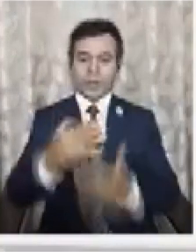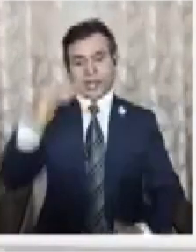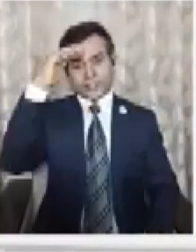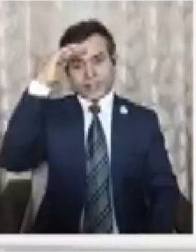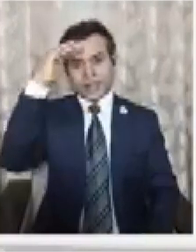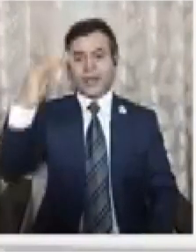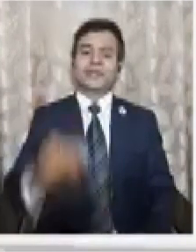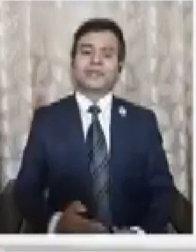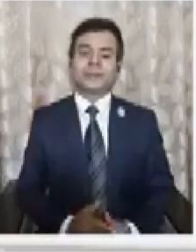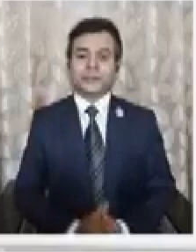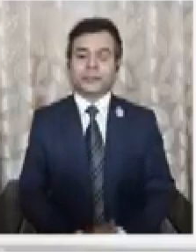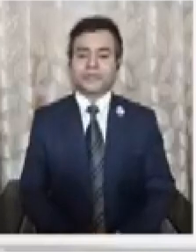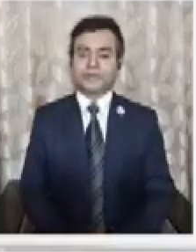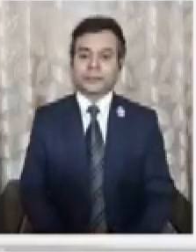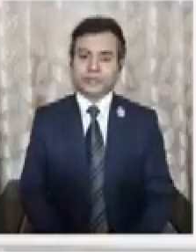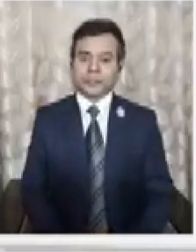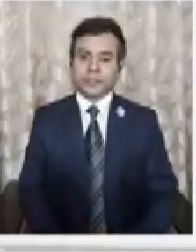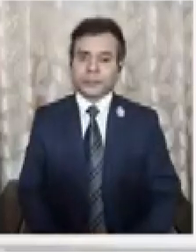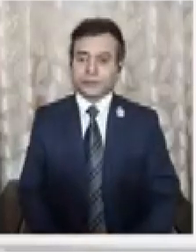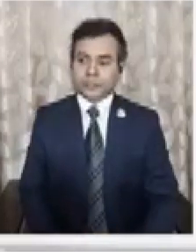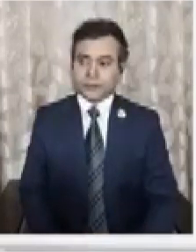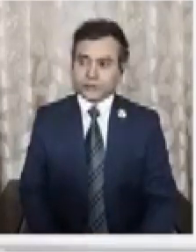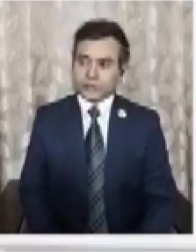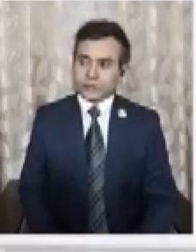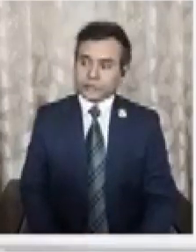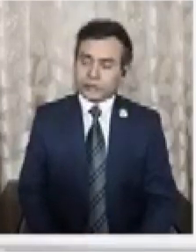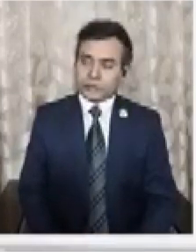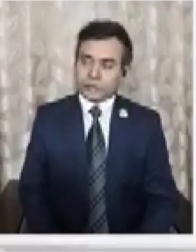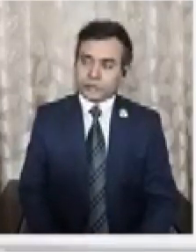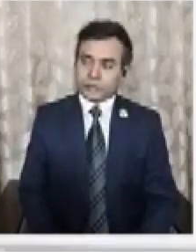সবাই সুস্থ থাকবেন, ভালো থাকবেন। সবাইকে অনেক অনেক ধন্যবাদ। আসসালামু আলাইকুম।